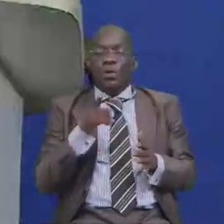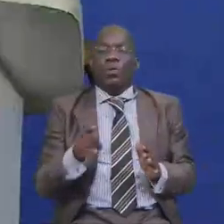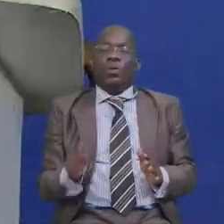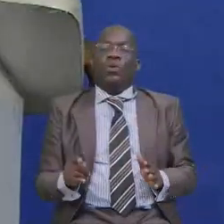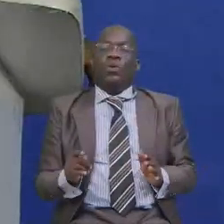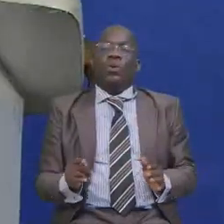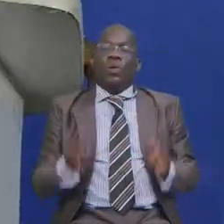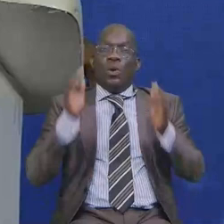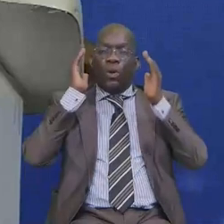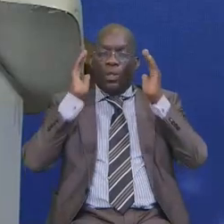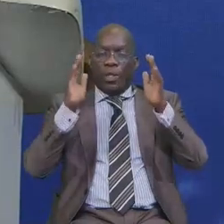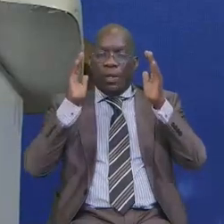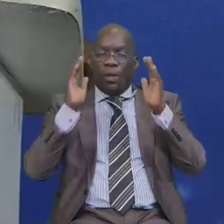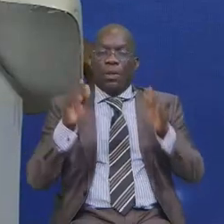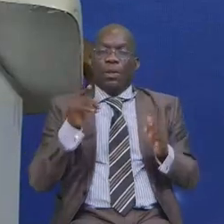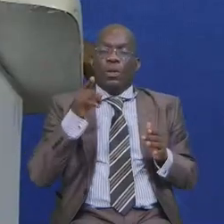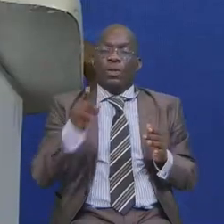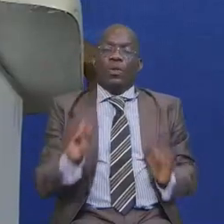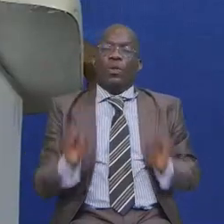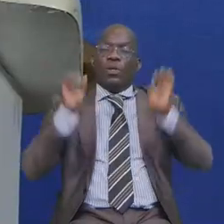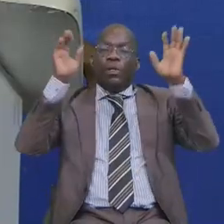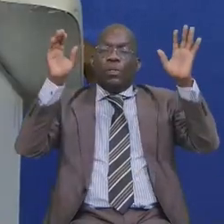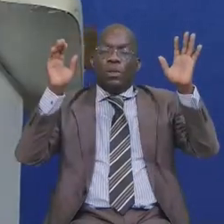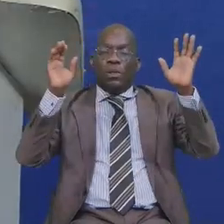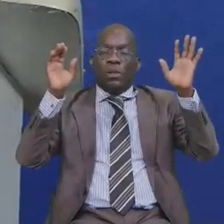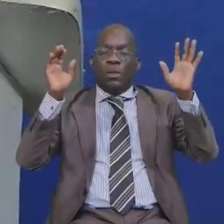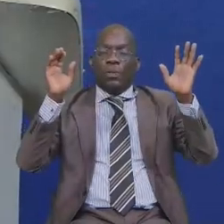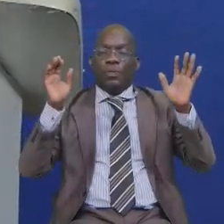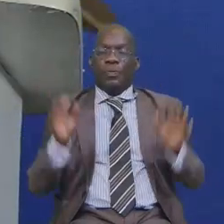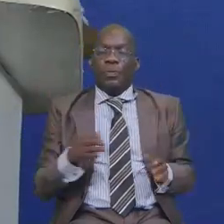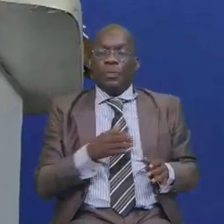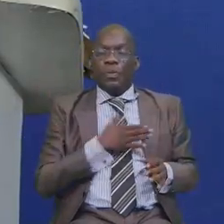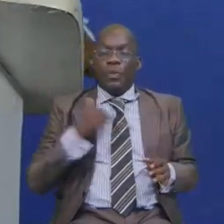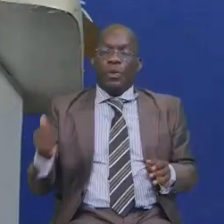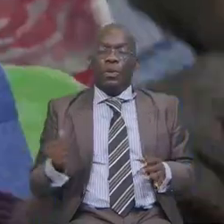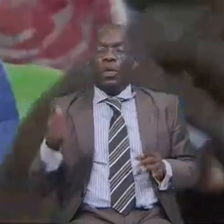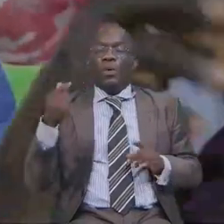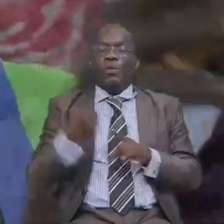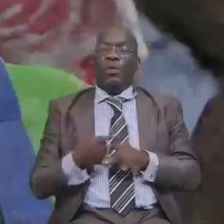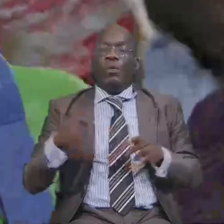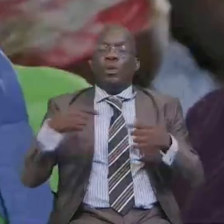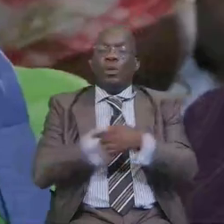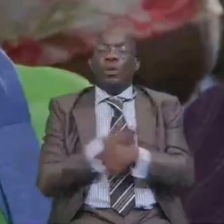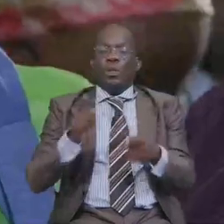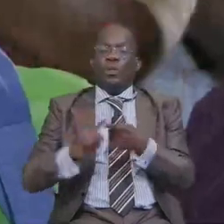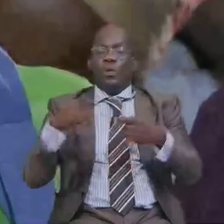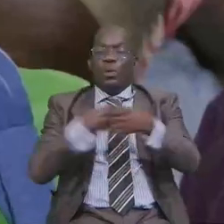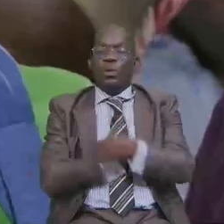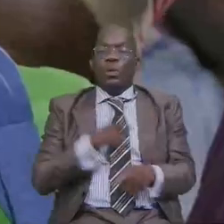concentres. Tu te consacres. Et de jour en jour,